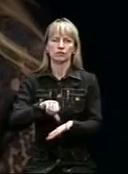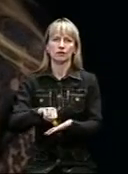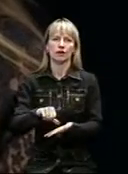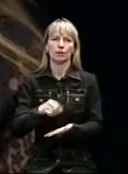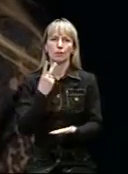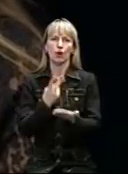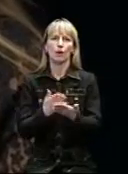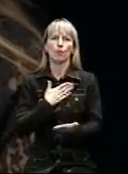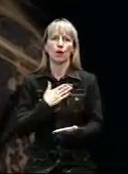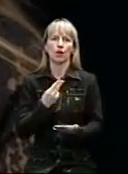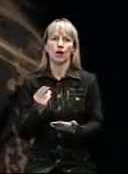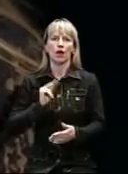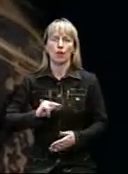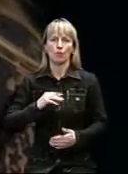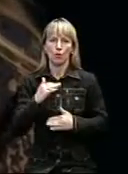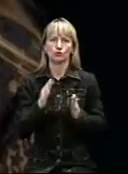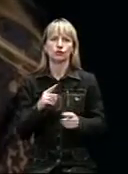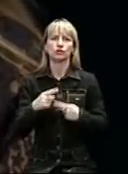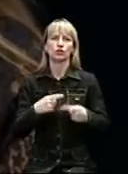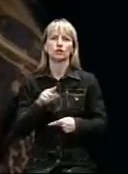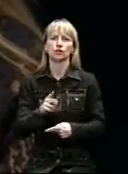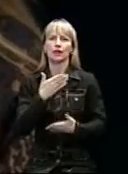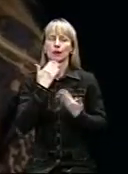мої роботи через те, що я не маю